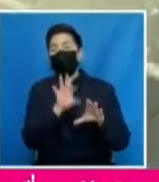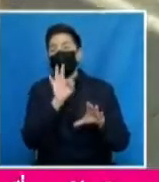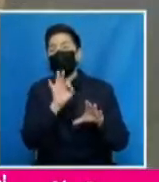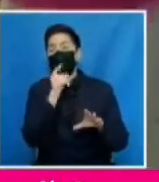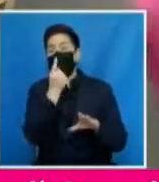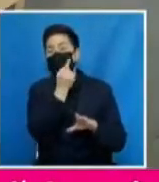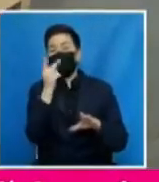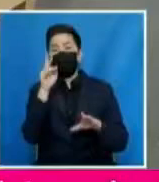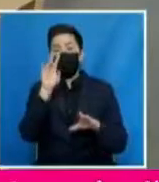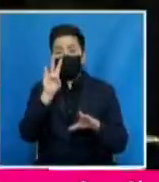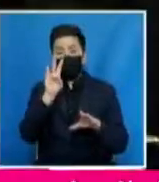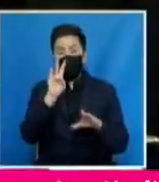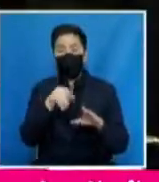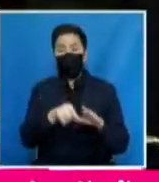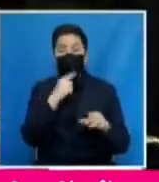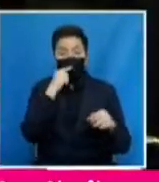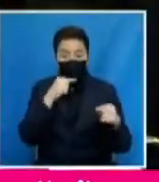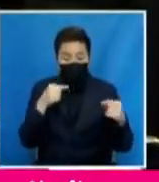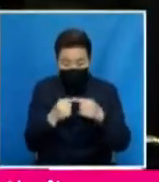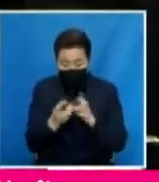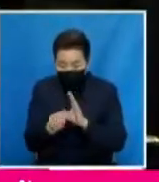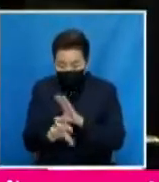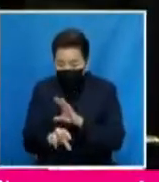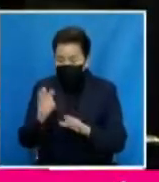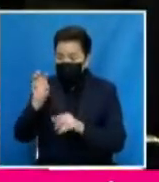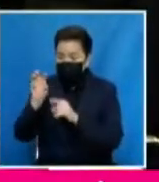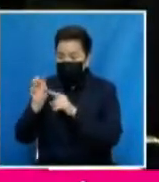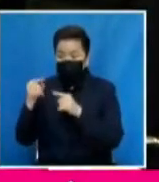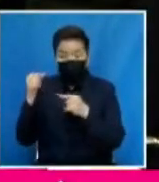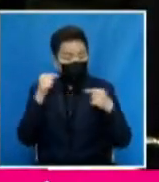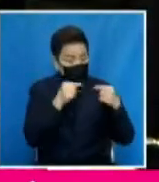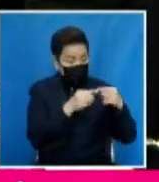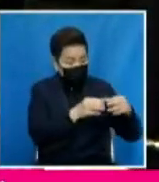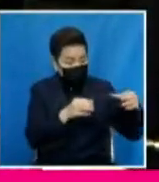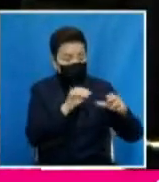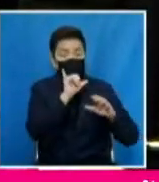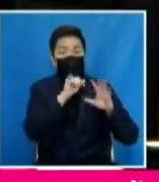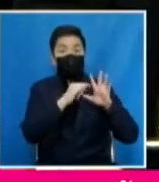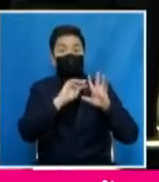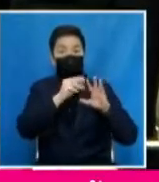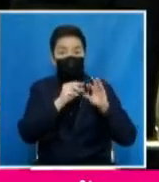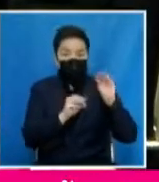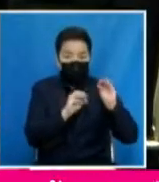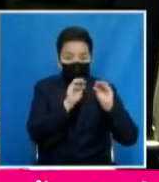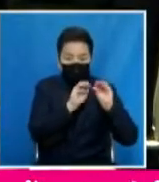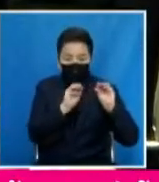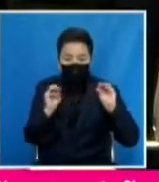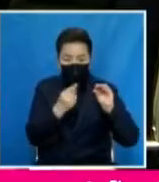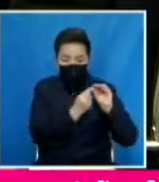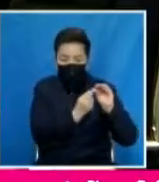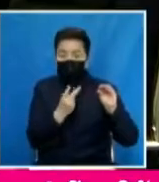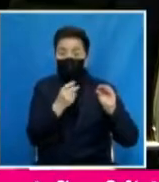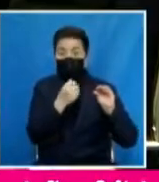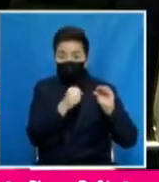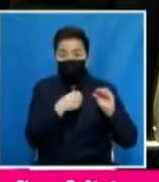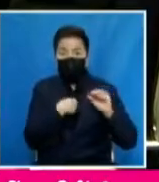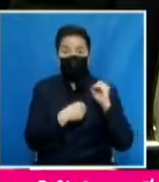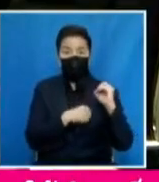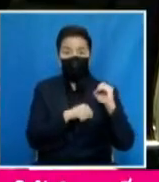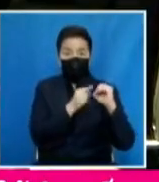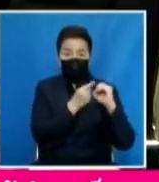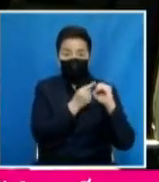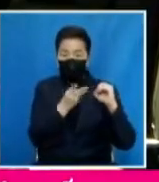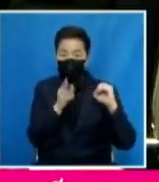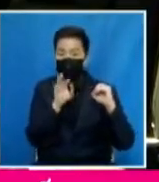เพื่อสุ่มเลือกกล่องลูกบอลยางจากจำนวน10กล่องโดยในกล่องจะบรรจุลูกบอลยางกล่องละ10ลูกมีหมายเลข0ถึงหมาย